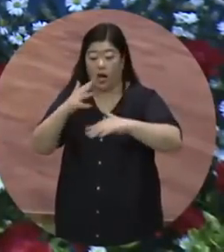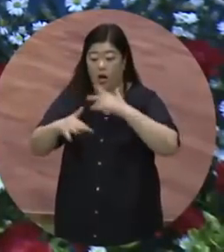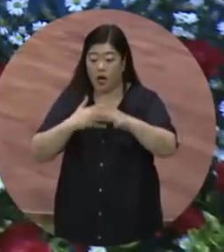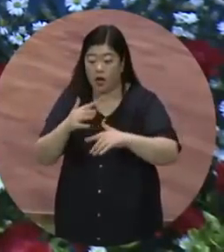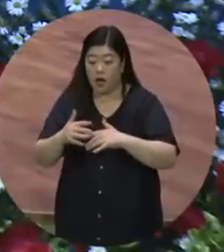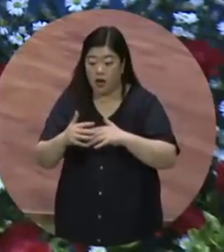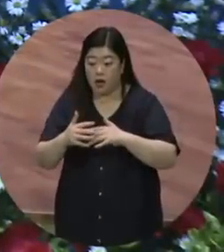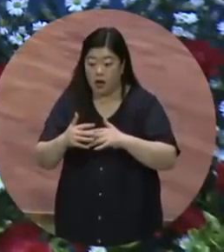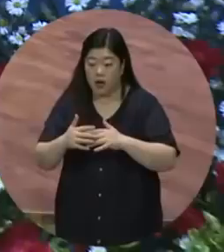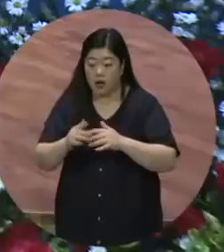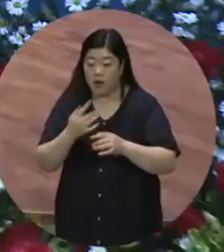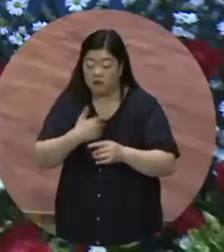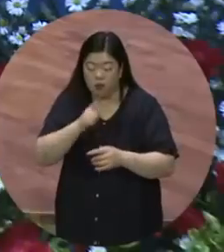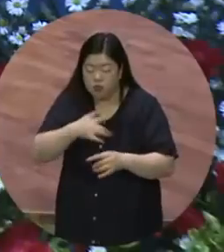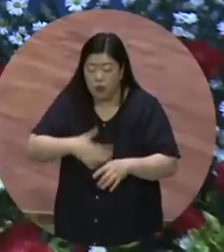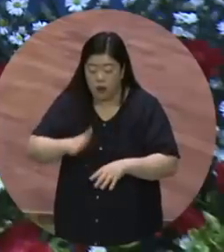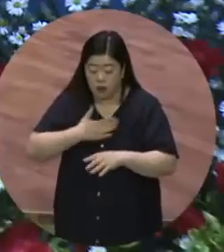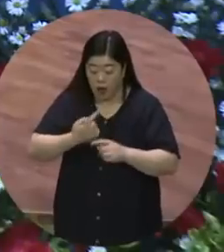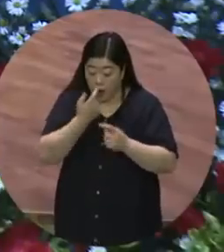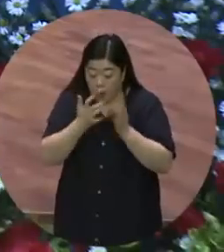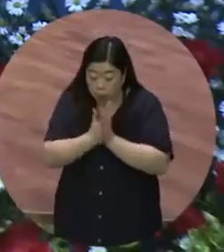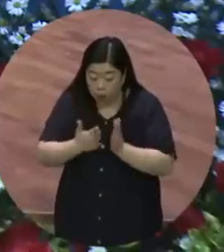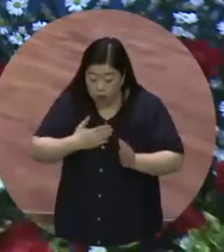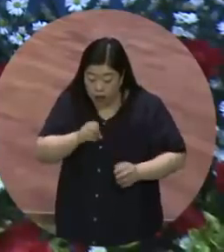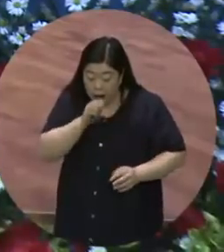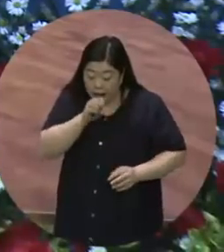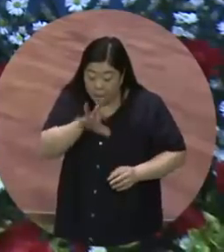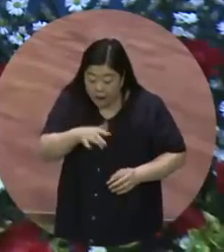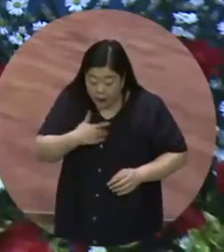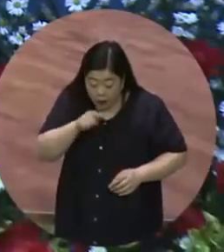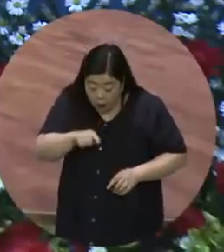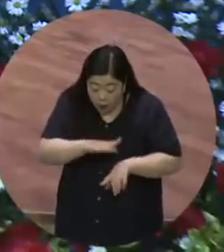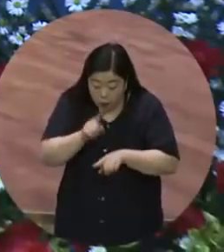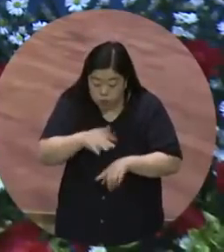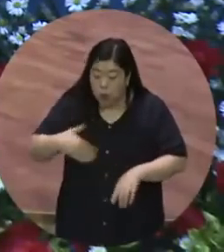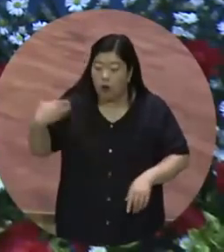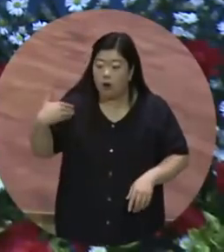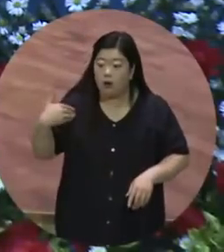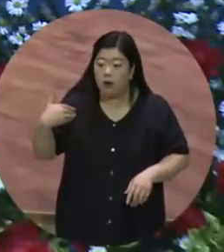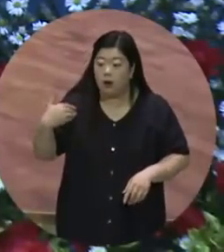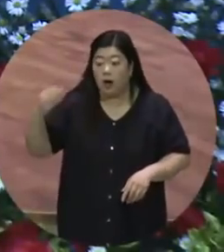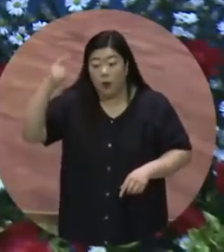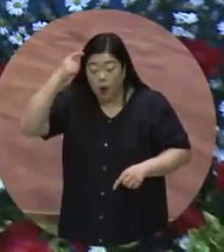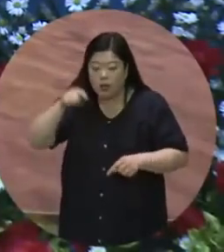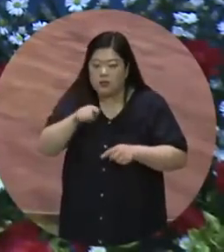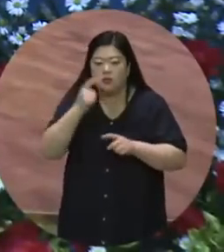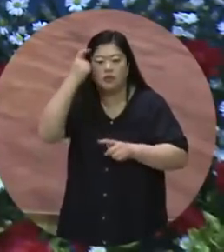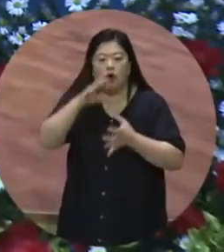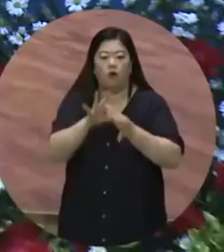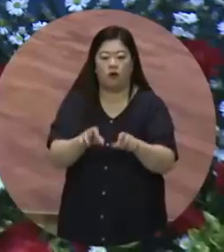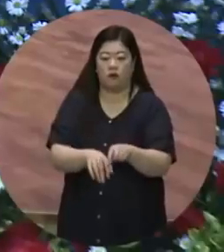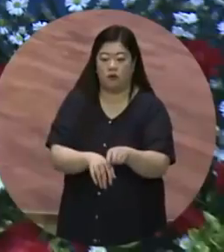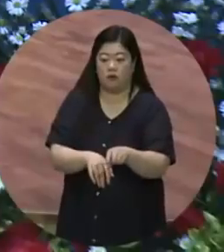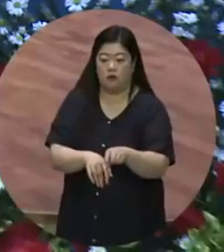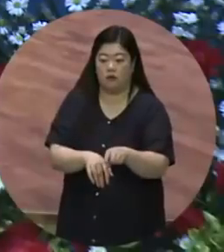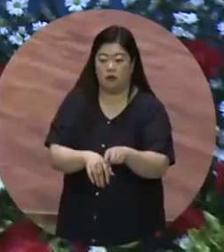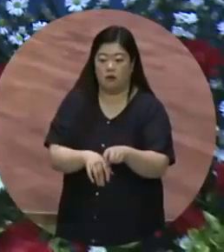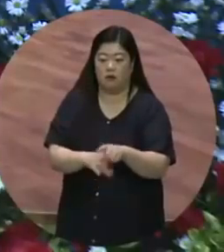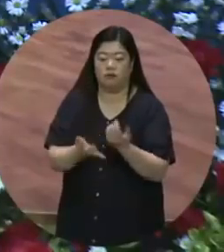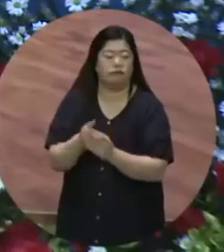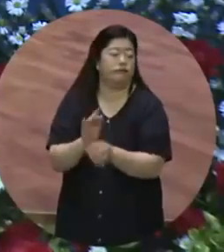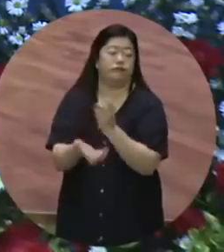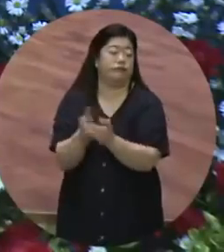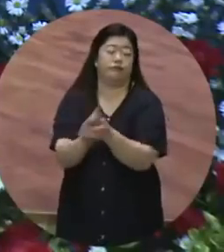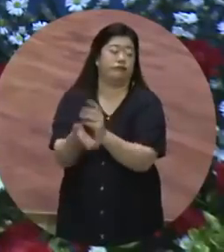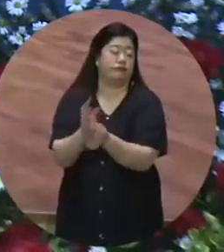그런데 하나님이 그 정도 가지고 내가 늘 설 수 없으니까 아이를 통해서 이런 청각장애라는